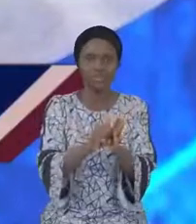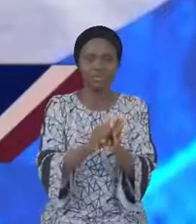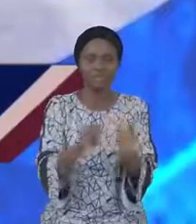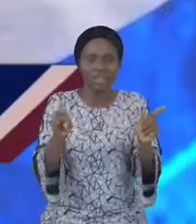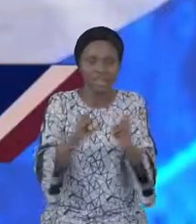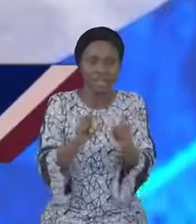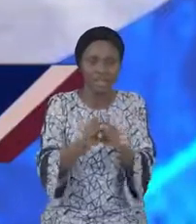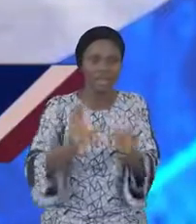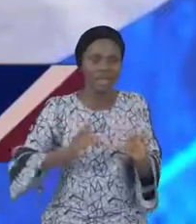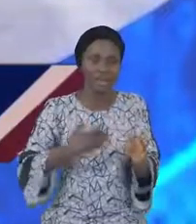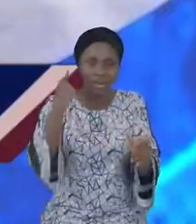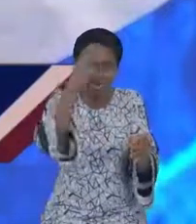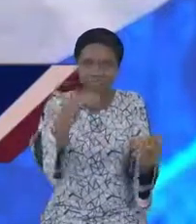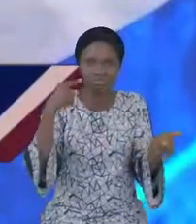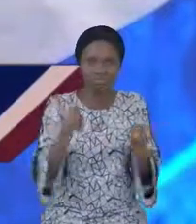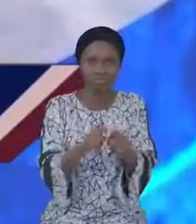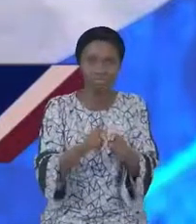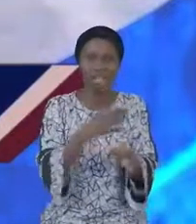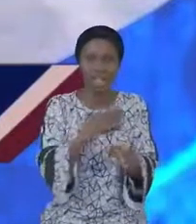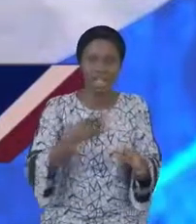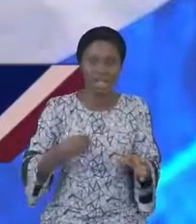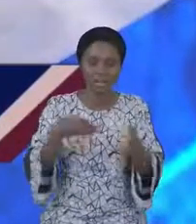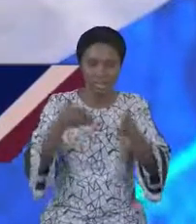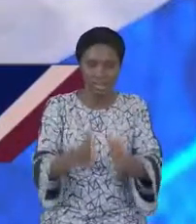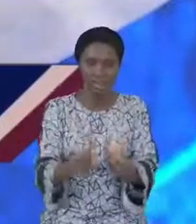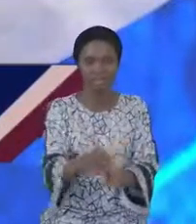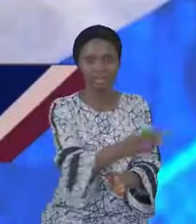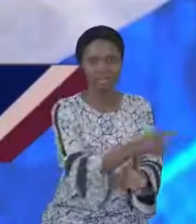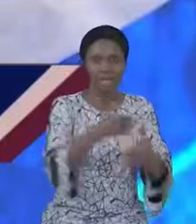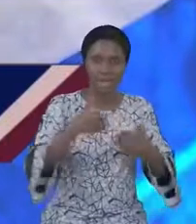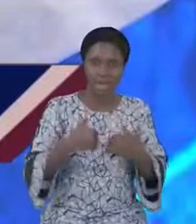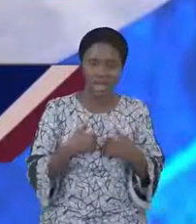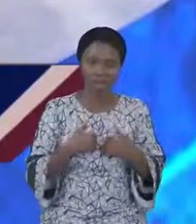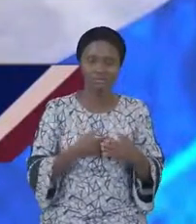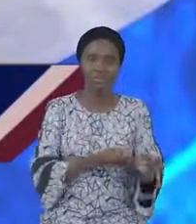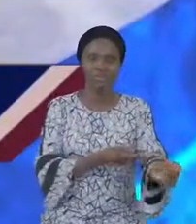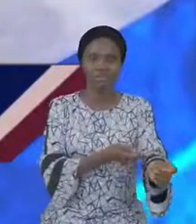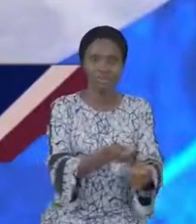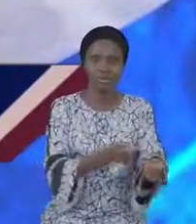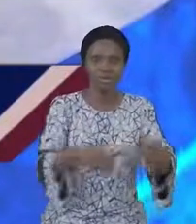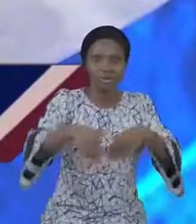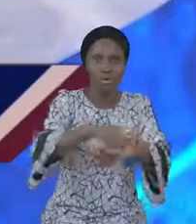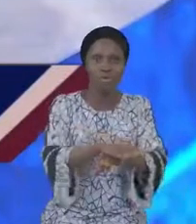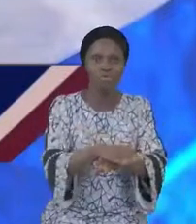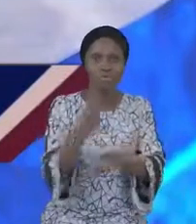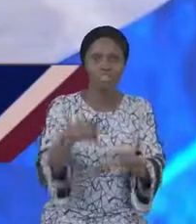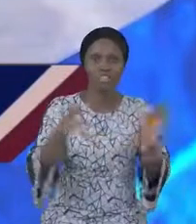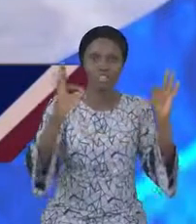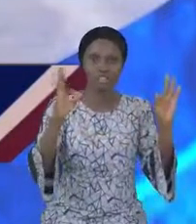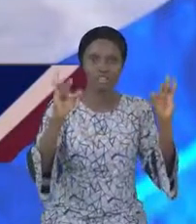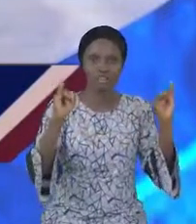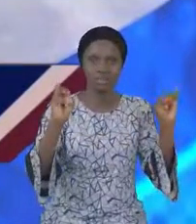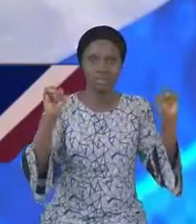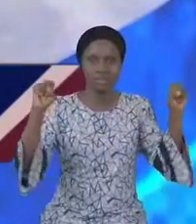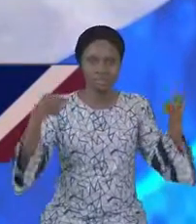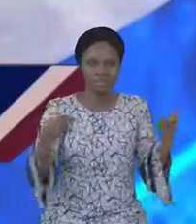selon notre ressemblance, et qu'il domine sur les poissons de la mer, sur les oiseaux du